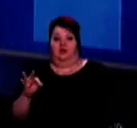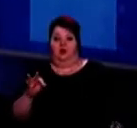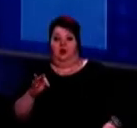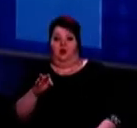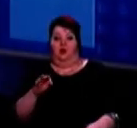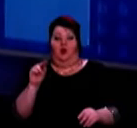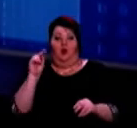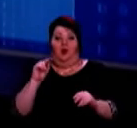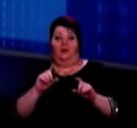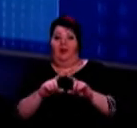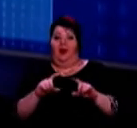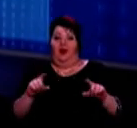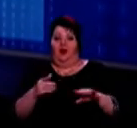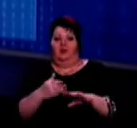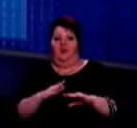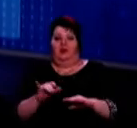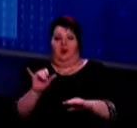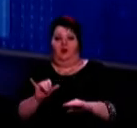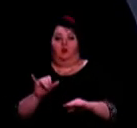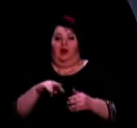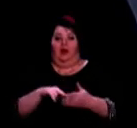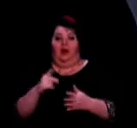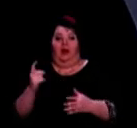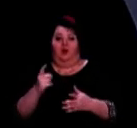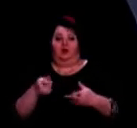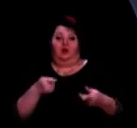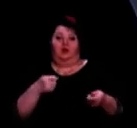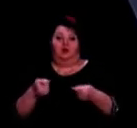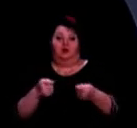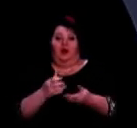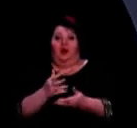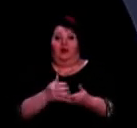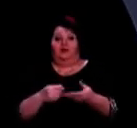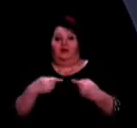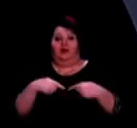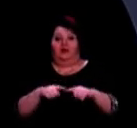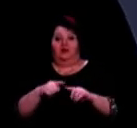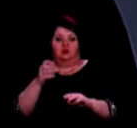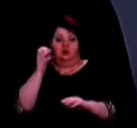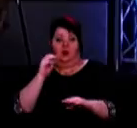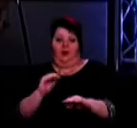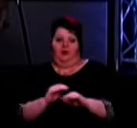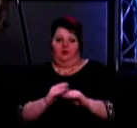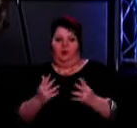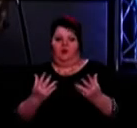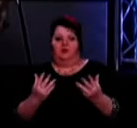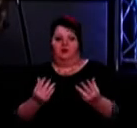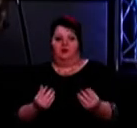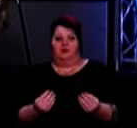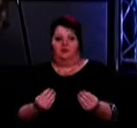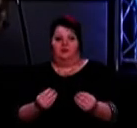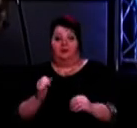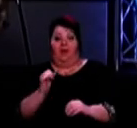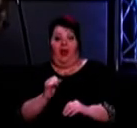та маркетингу Полтавського університету економіки і торгівлі, кандидат технічних наук. Доброго дня. Доброго дня.